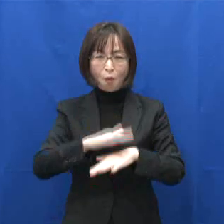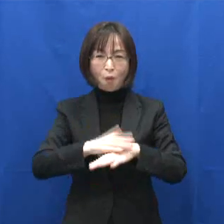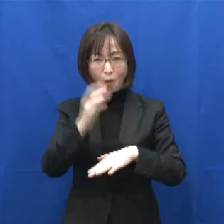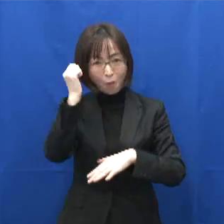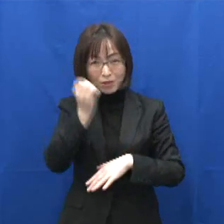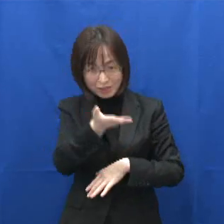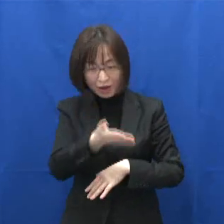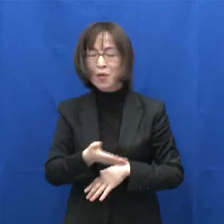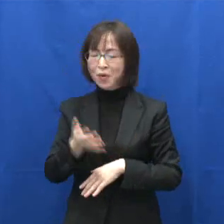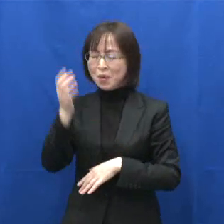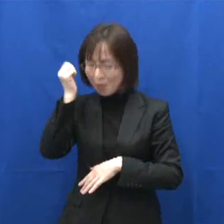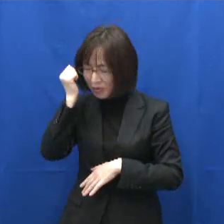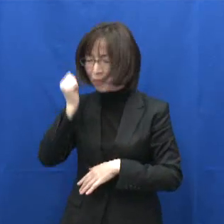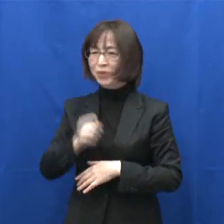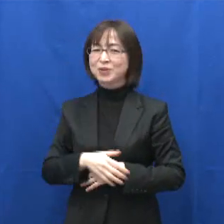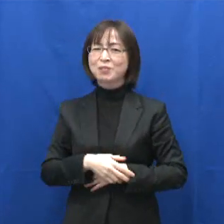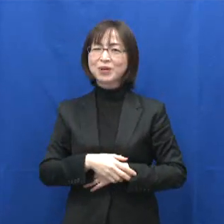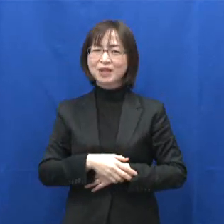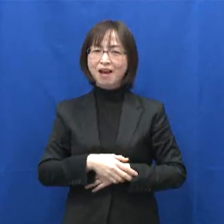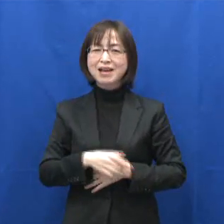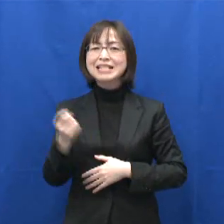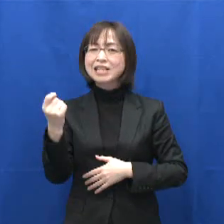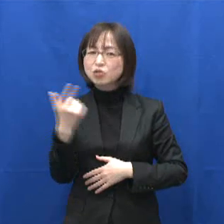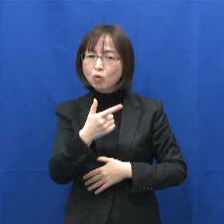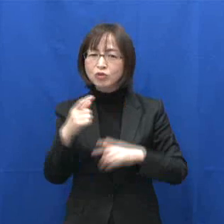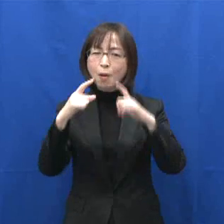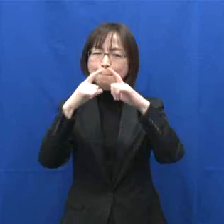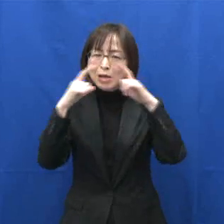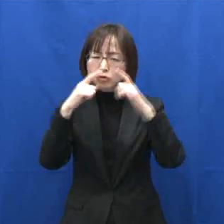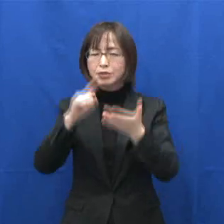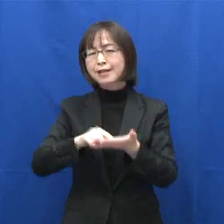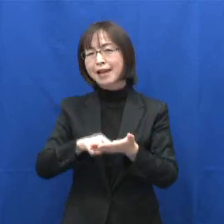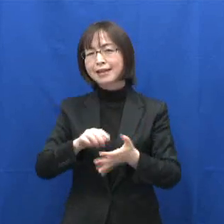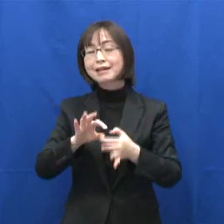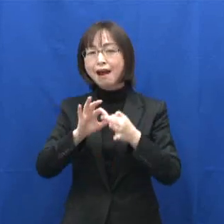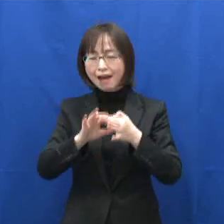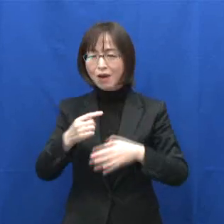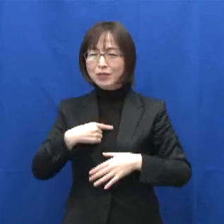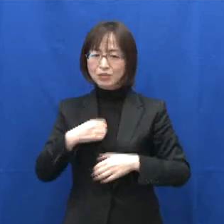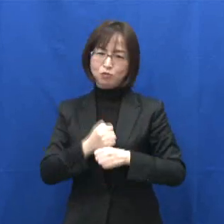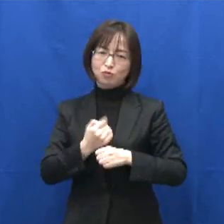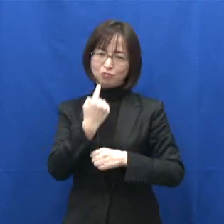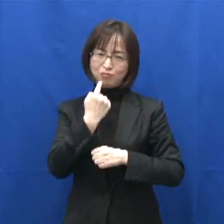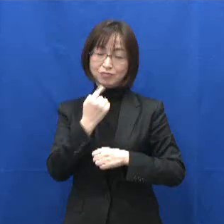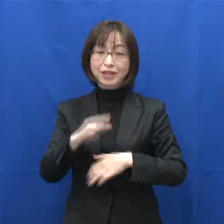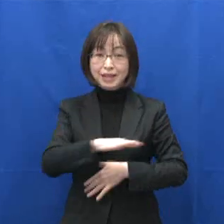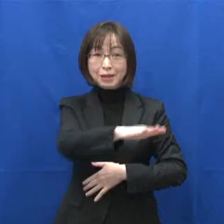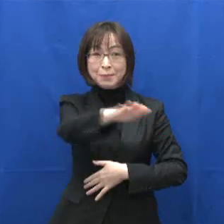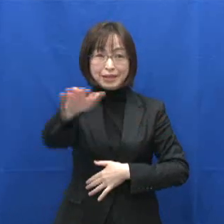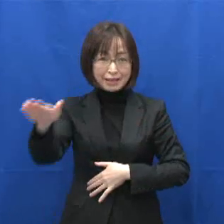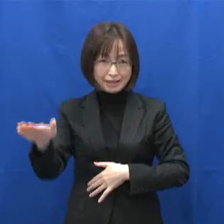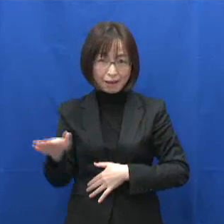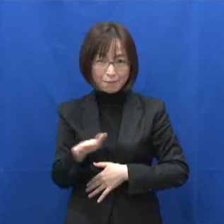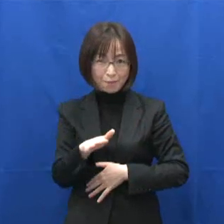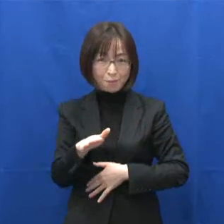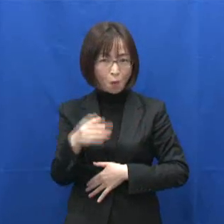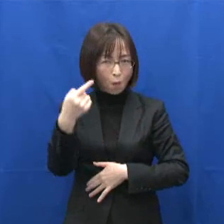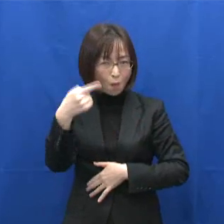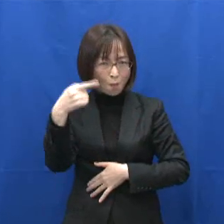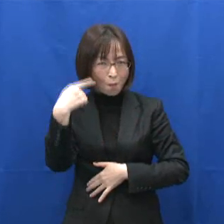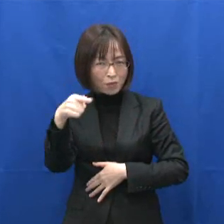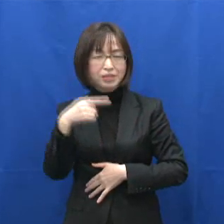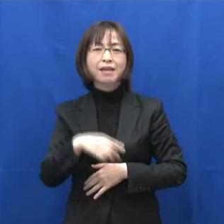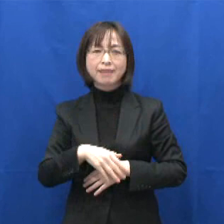覚えました。覚えました。もう早速マスク欠乏してますからね。 はい。 私も作りますけど、皆さんにこう教えて、 は